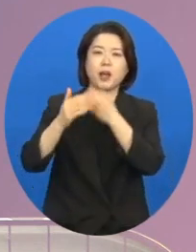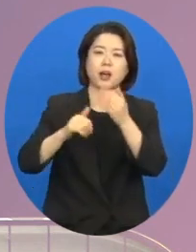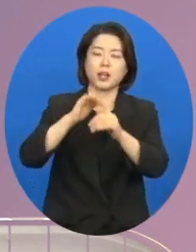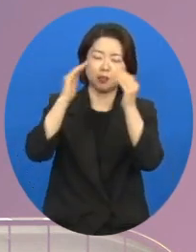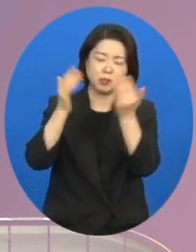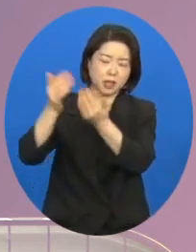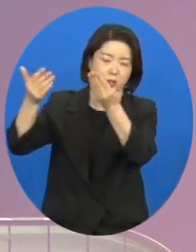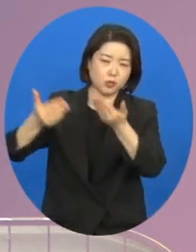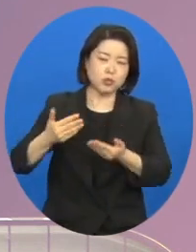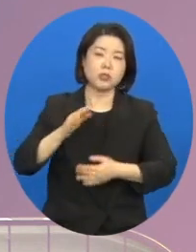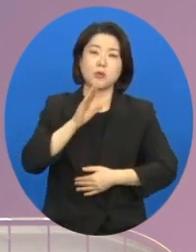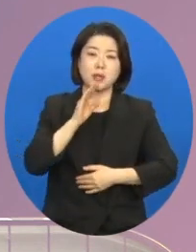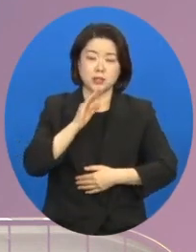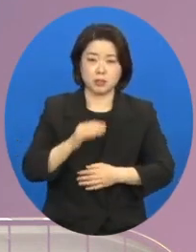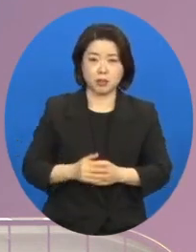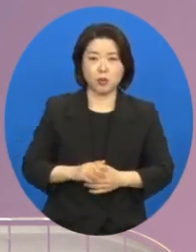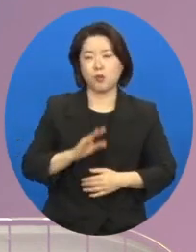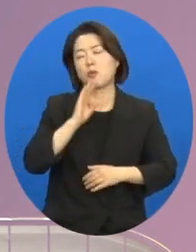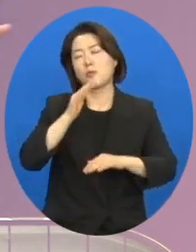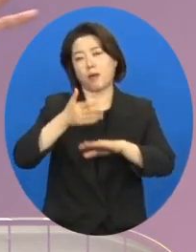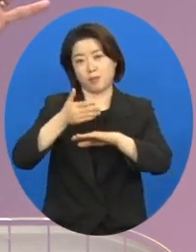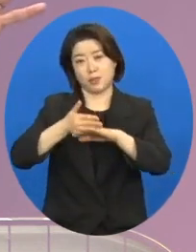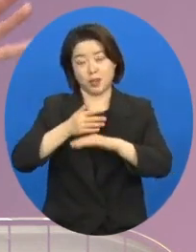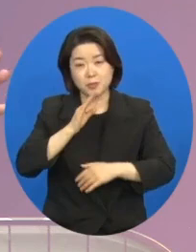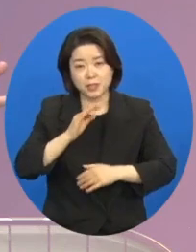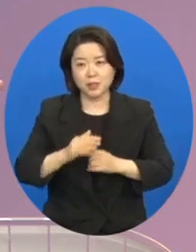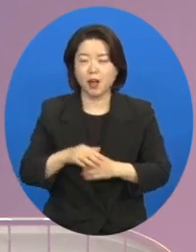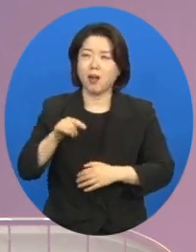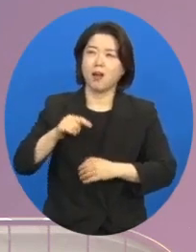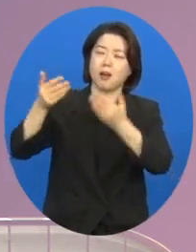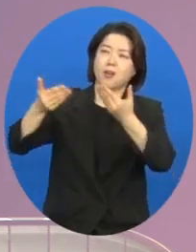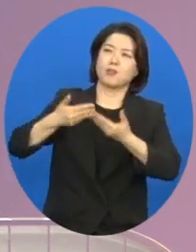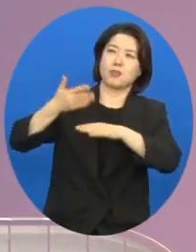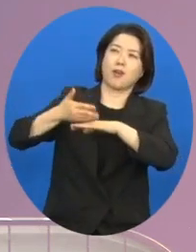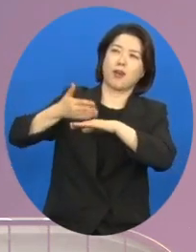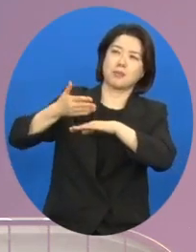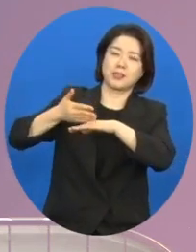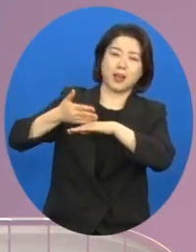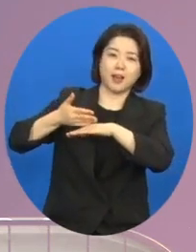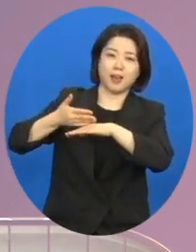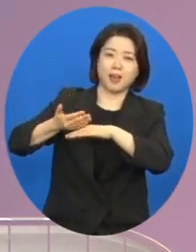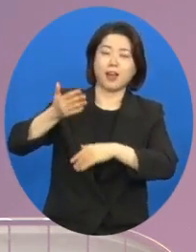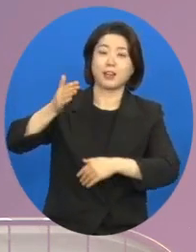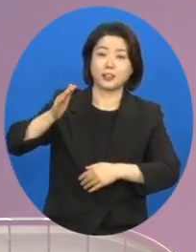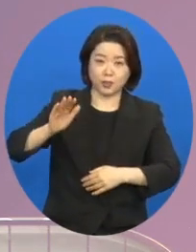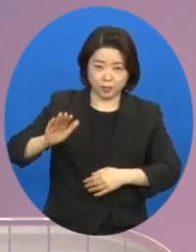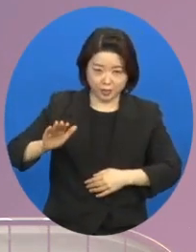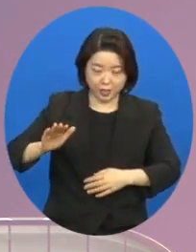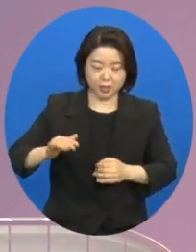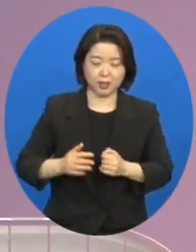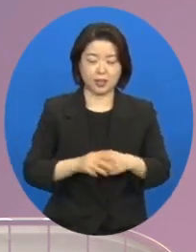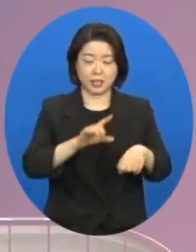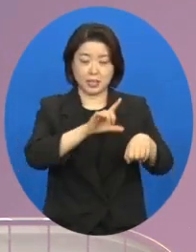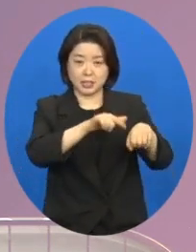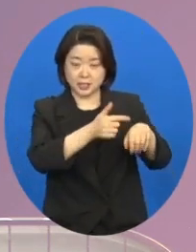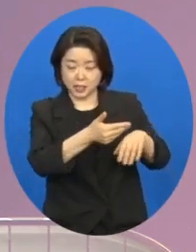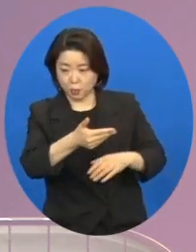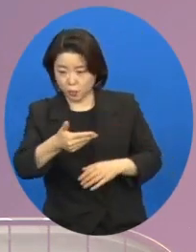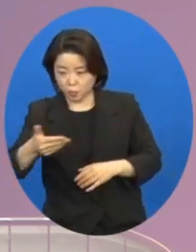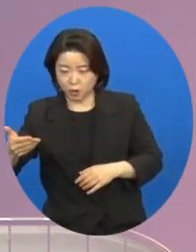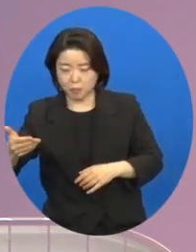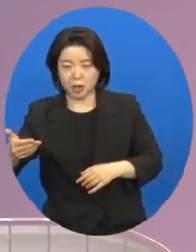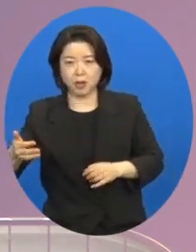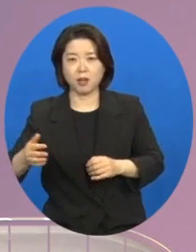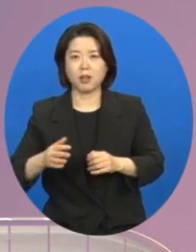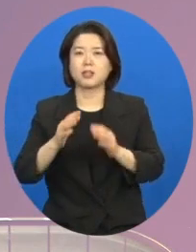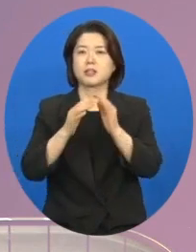건데요, 너무나 감사한 거잖아요. 하나님, 이거 주셔서 감사합니다. 감사합니다. 그런데 시간이 지나면 인간이 얼마나